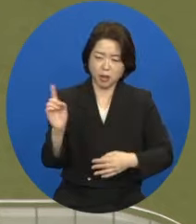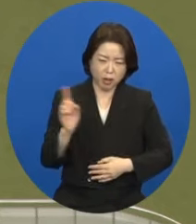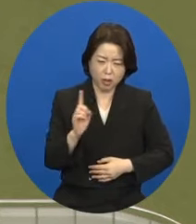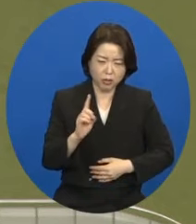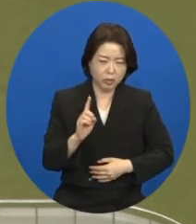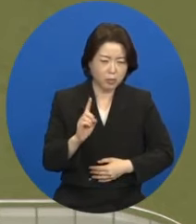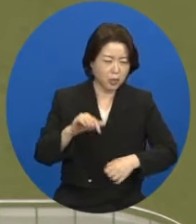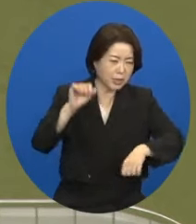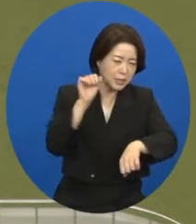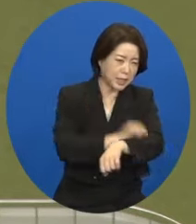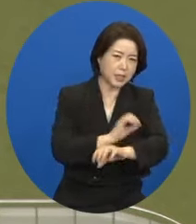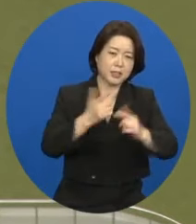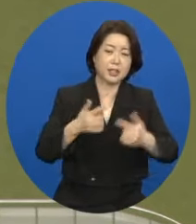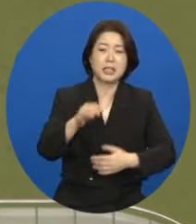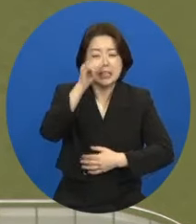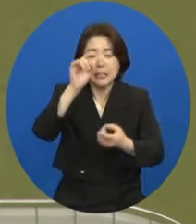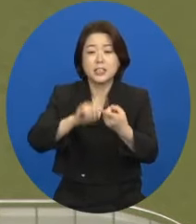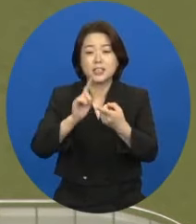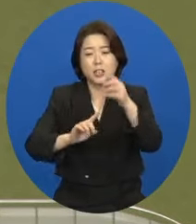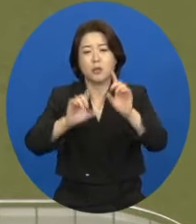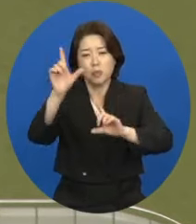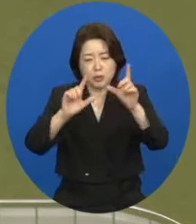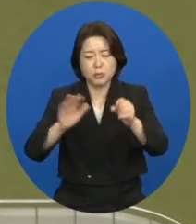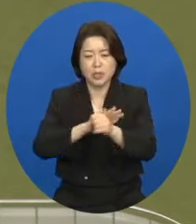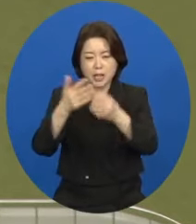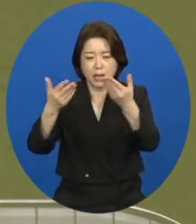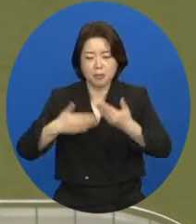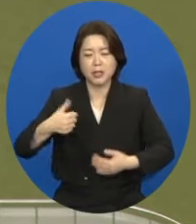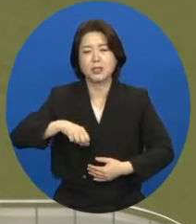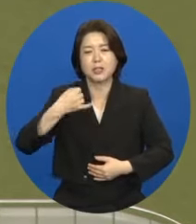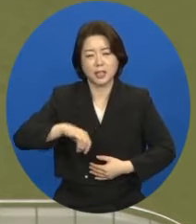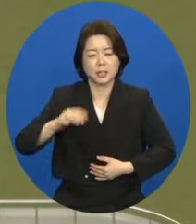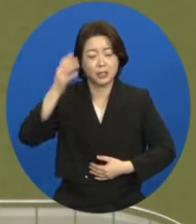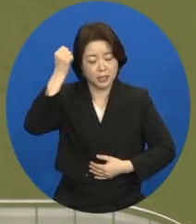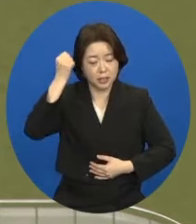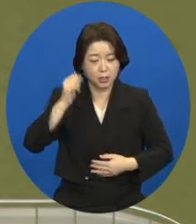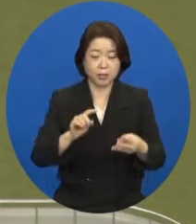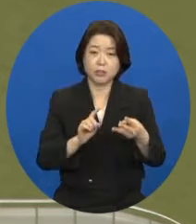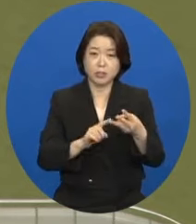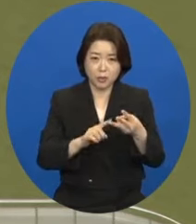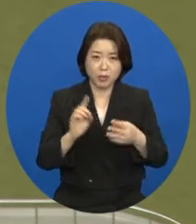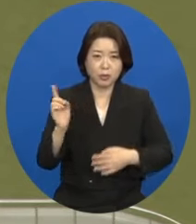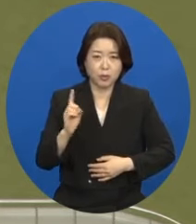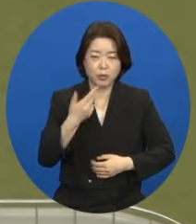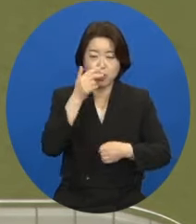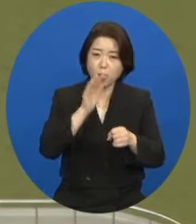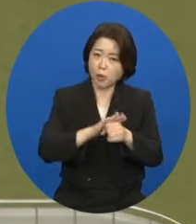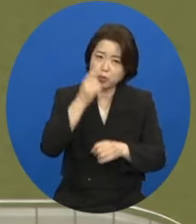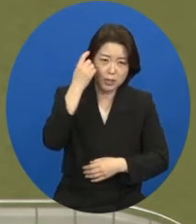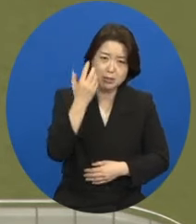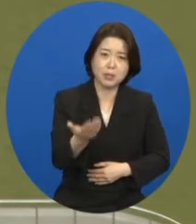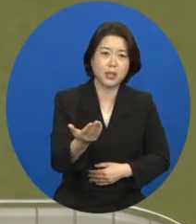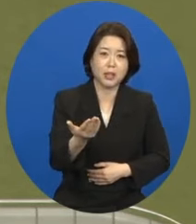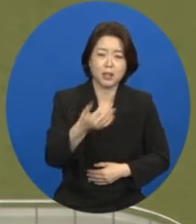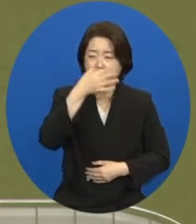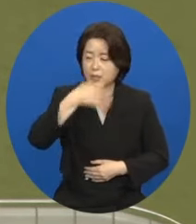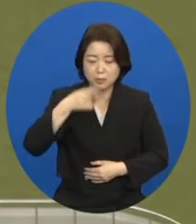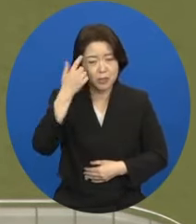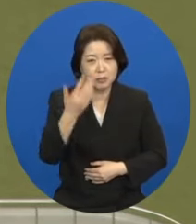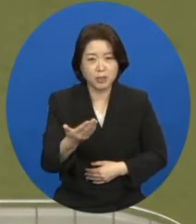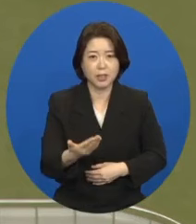무엇을 잘해서가 아니라 있는 그대로 하나님의 사랑받는 자녀임을 기억하시고 세 번째, 억울하십니까?